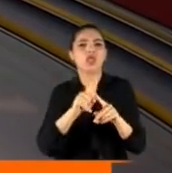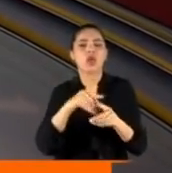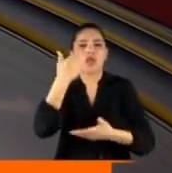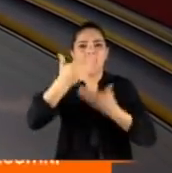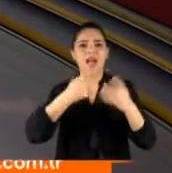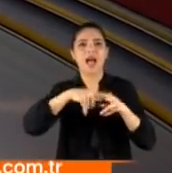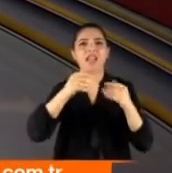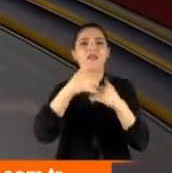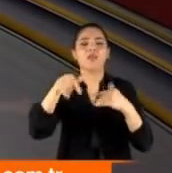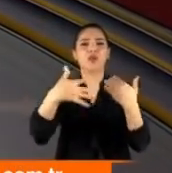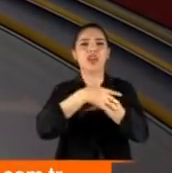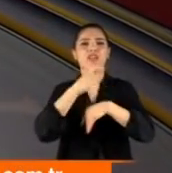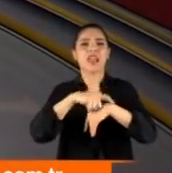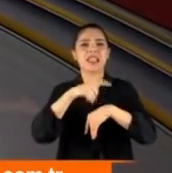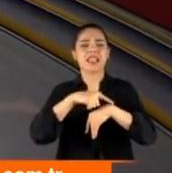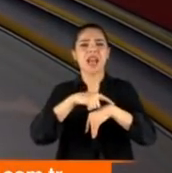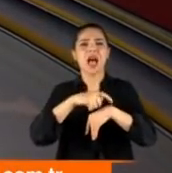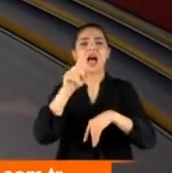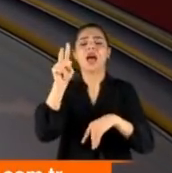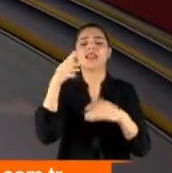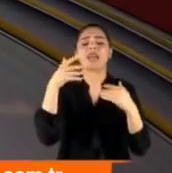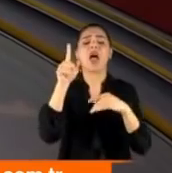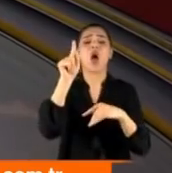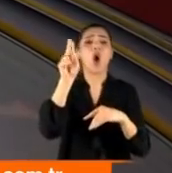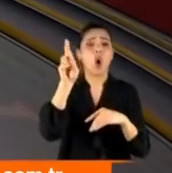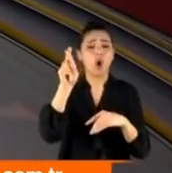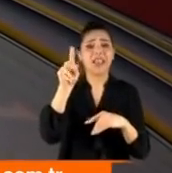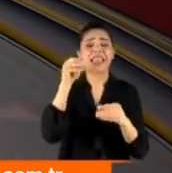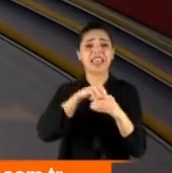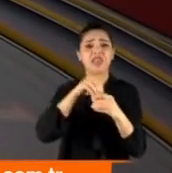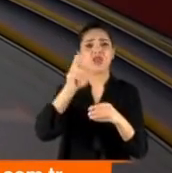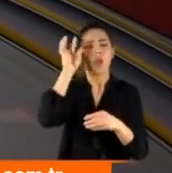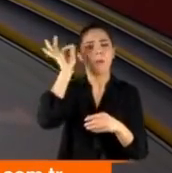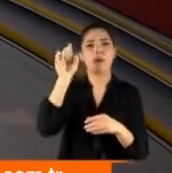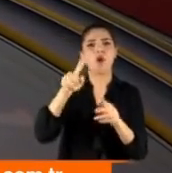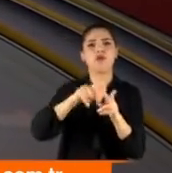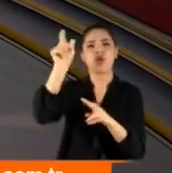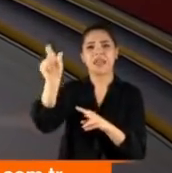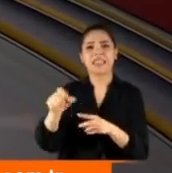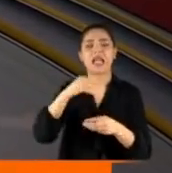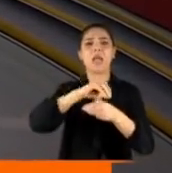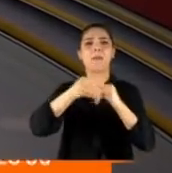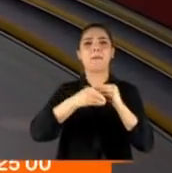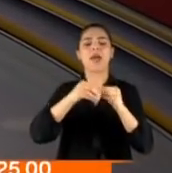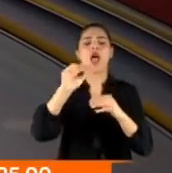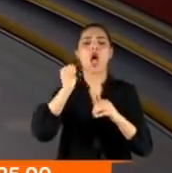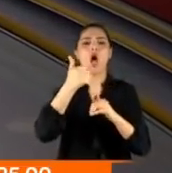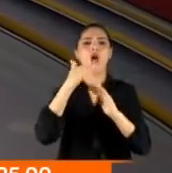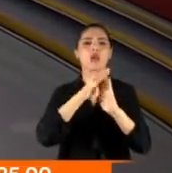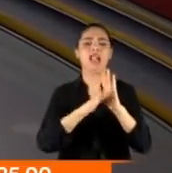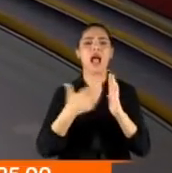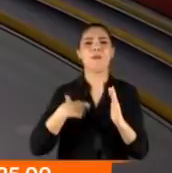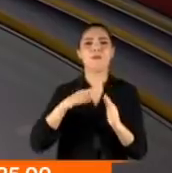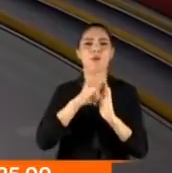Yine ATV'de bu gece saat 20'de, gece yarısından 20 dakika sonra Profesör Doktor Nihat Hatipoğlu Miraç Kandili özel yayınıyla